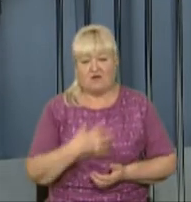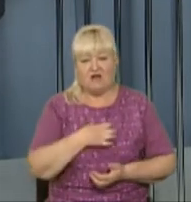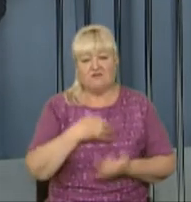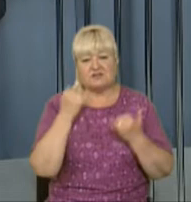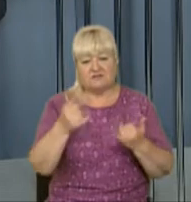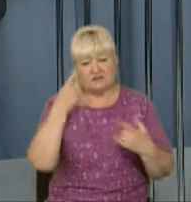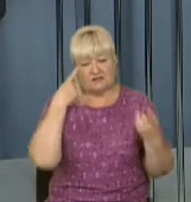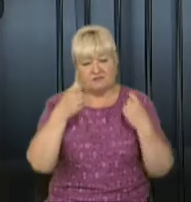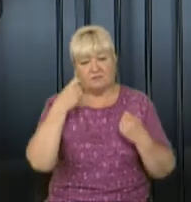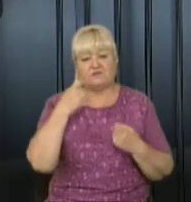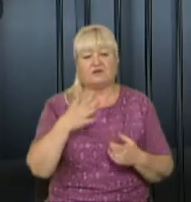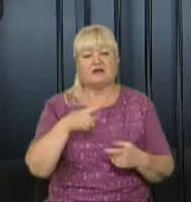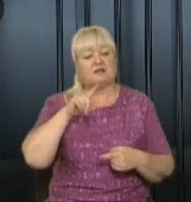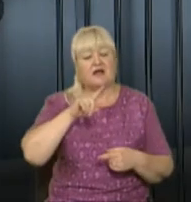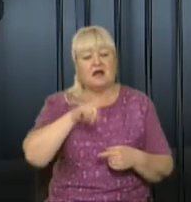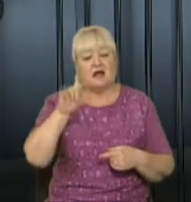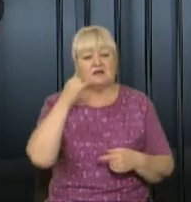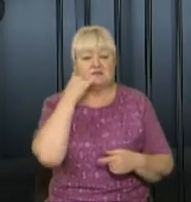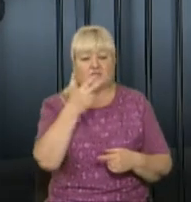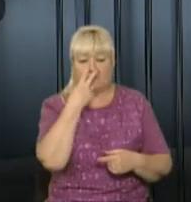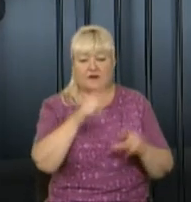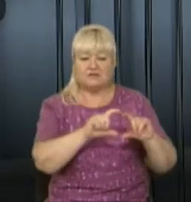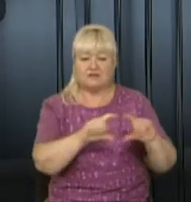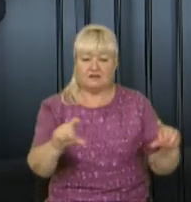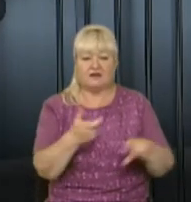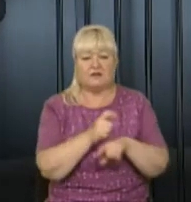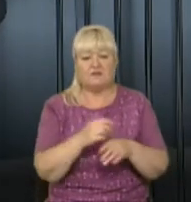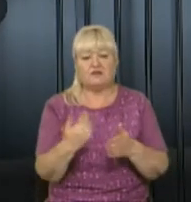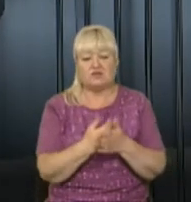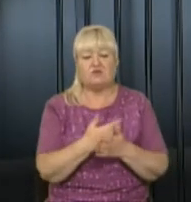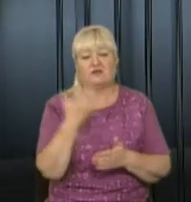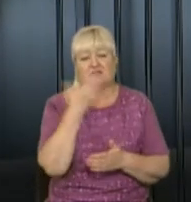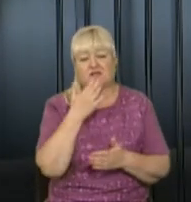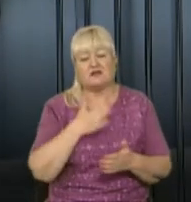вас інформацію повідомляйте нам за номером нашої гарячої лінії. Більше новин читайте на